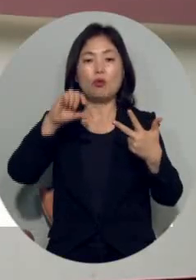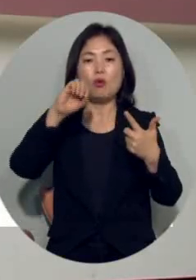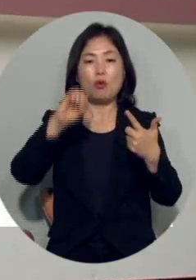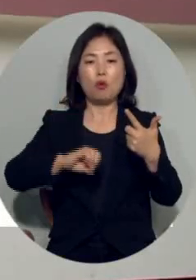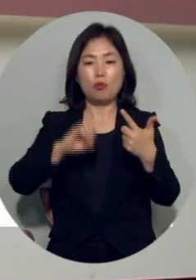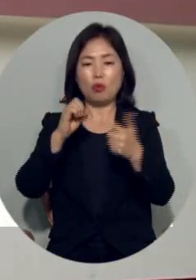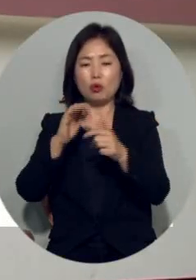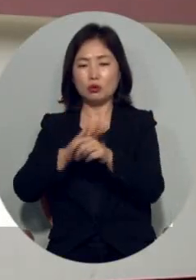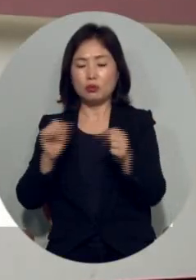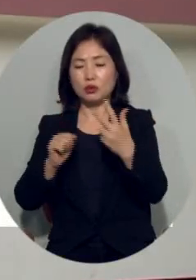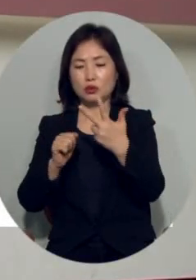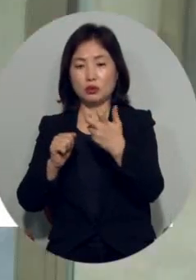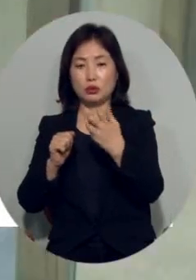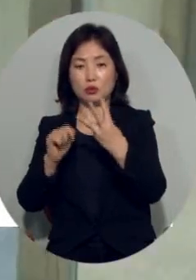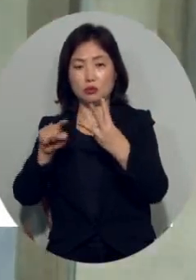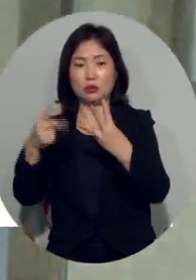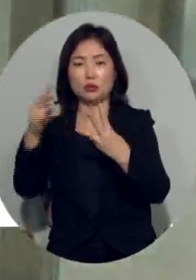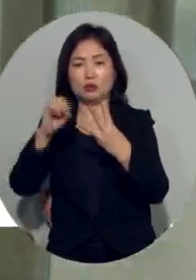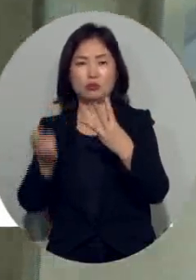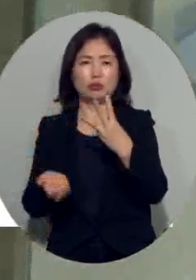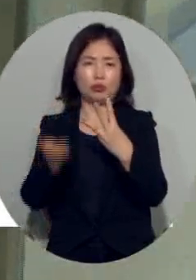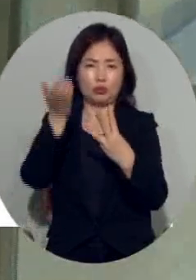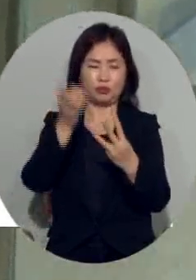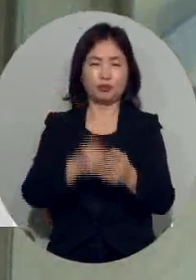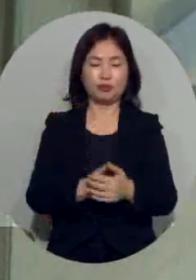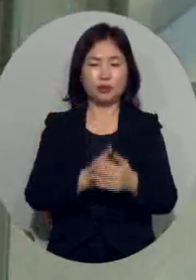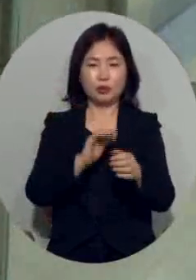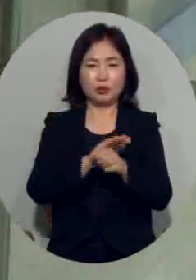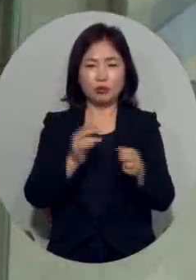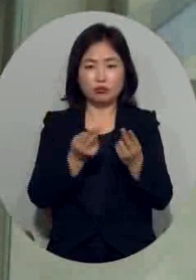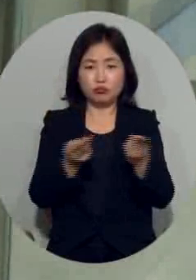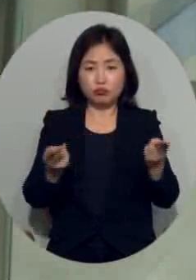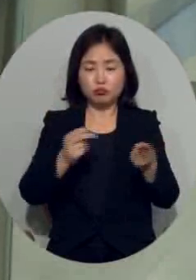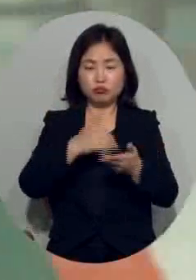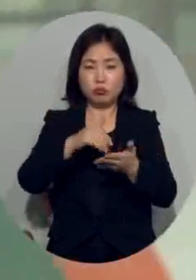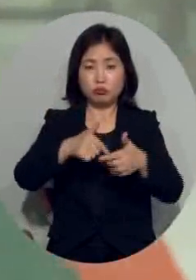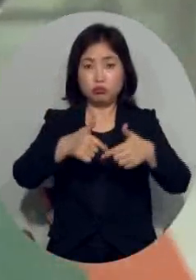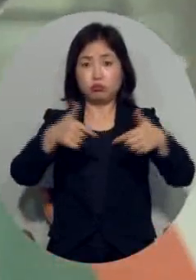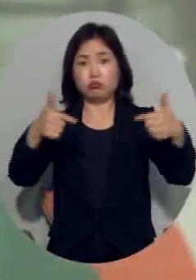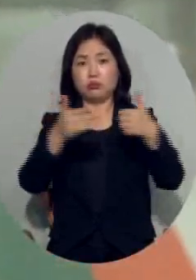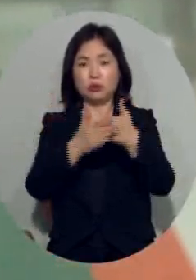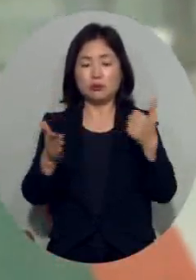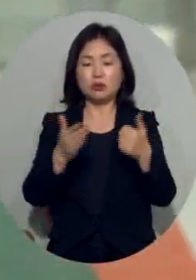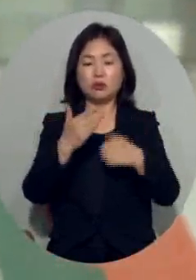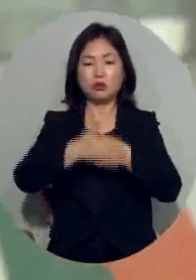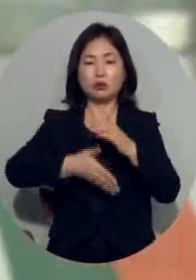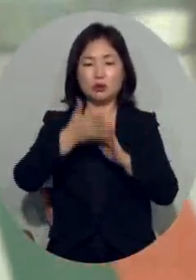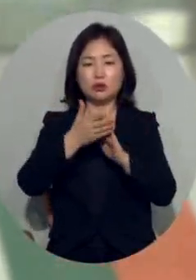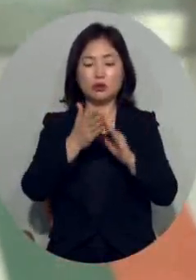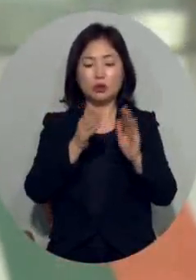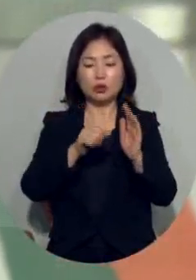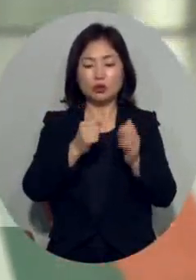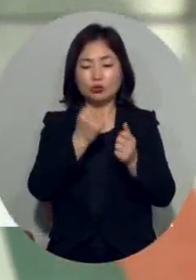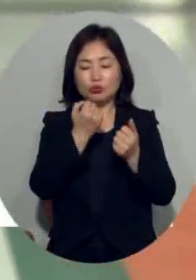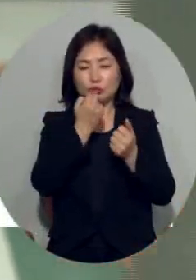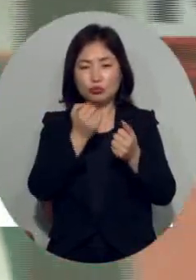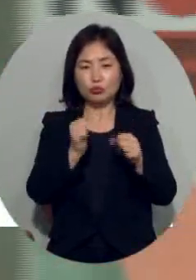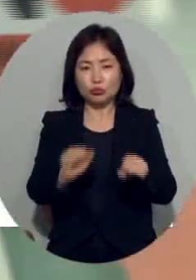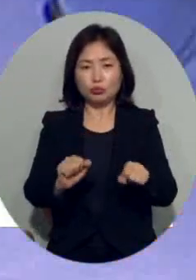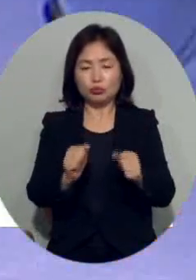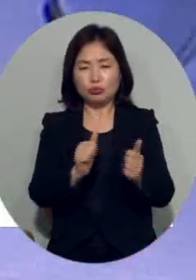경북 73.2%까지 올랐습니다. 병상 가동률이 계속 오르는 가운데 대구시는 중등증 병상